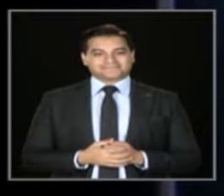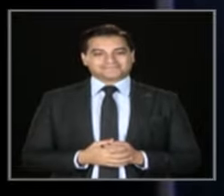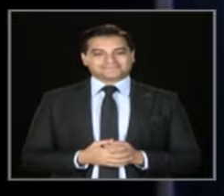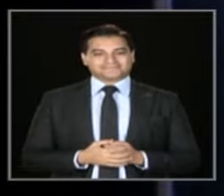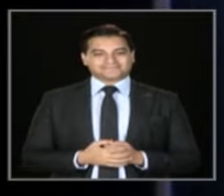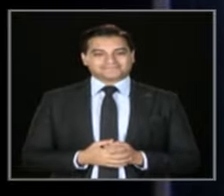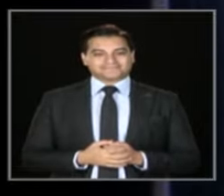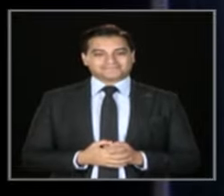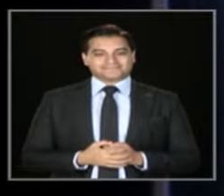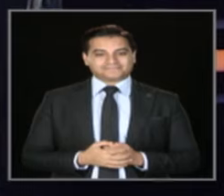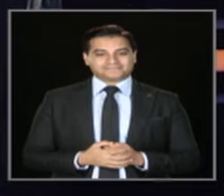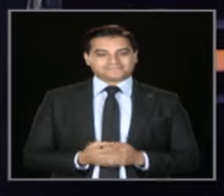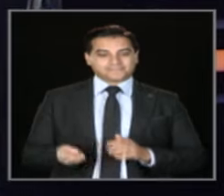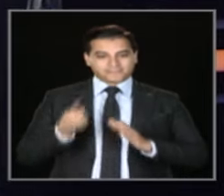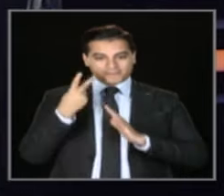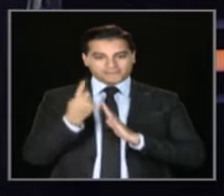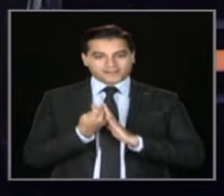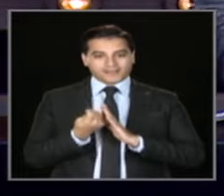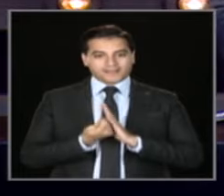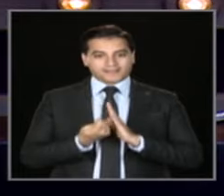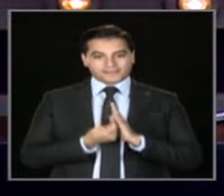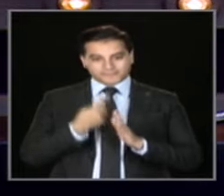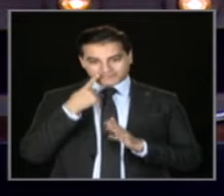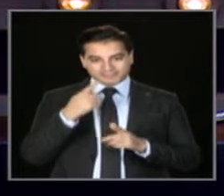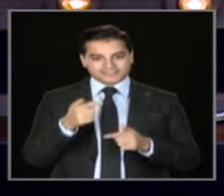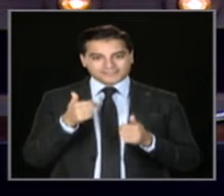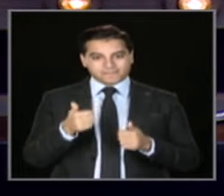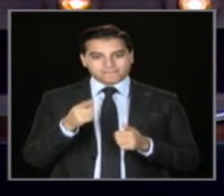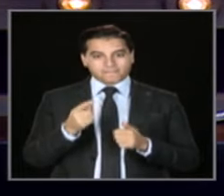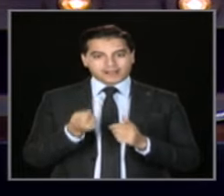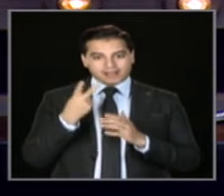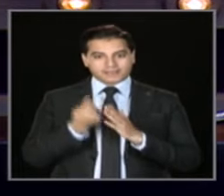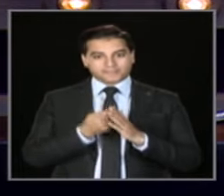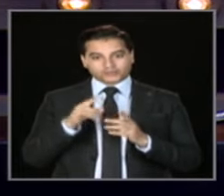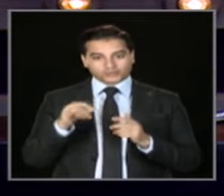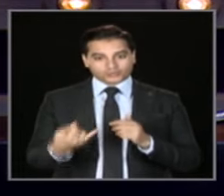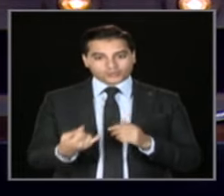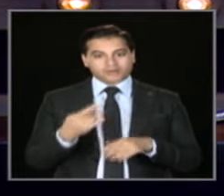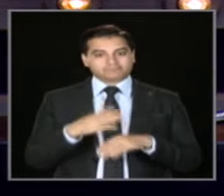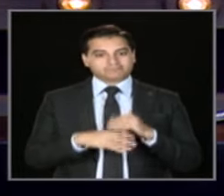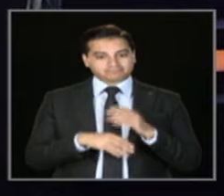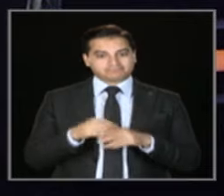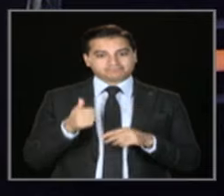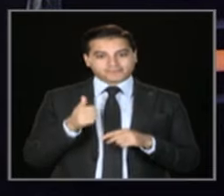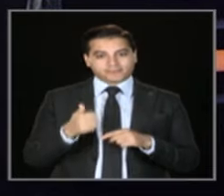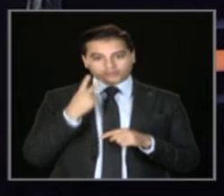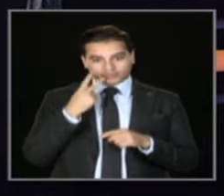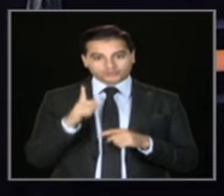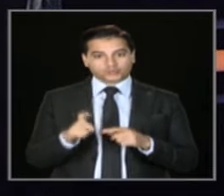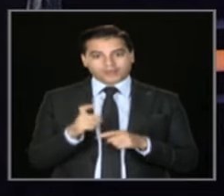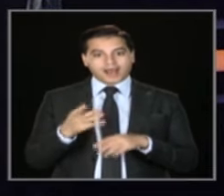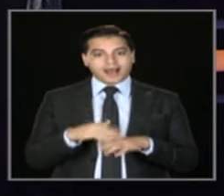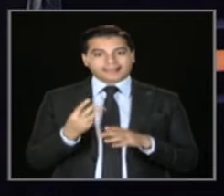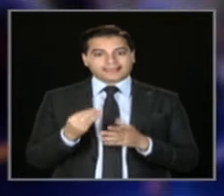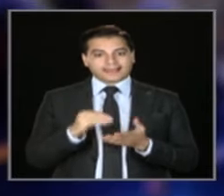يلا ادب تمام هم اختاروا الجوكر في الادب يا ترى السؤال ب 30